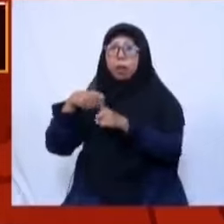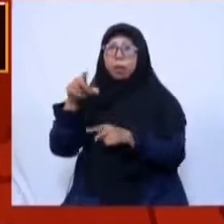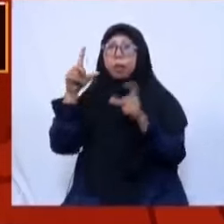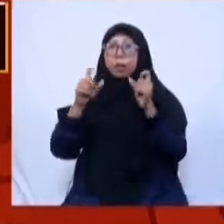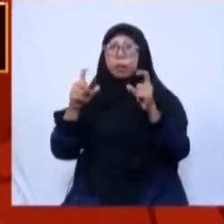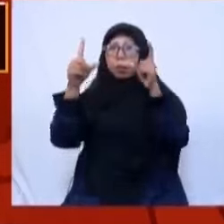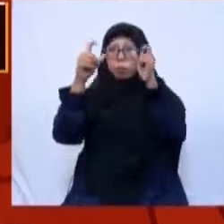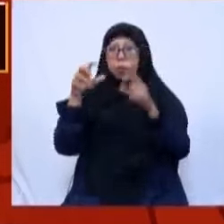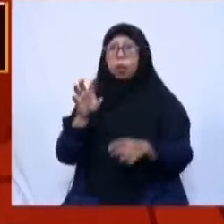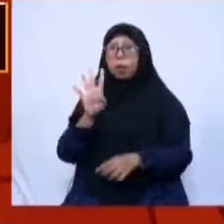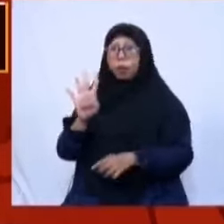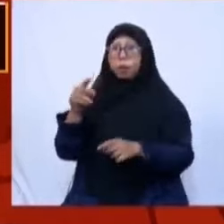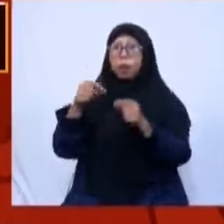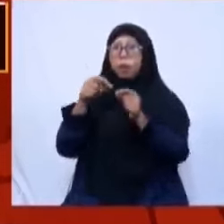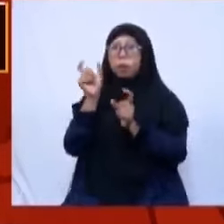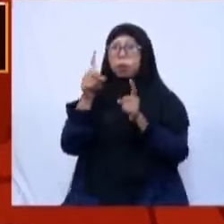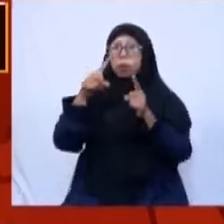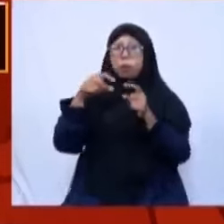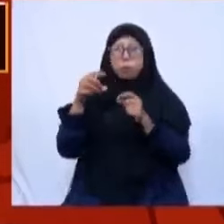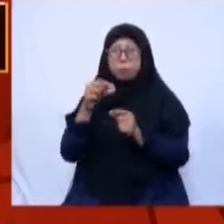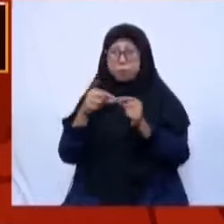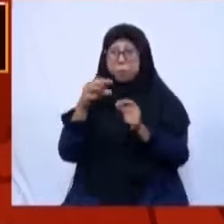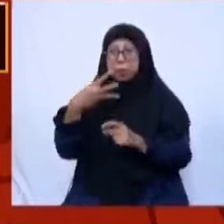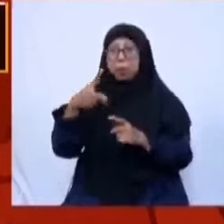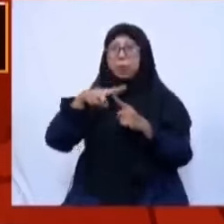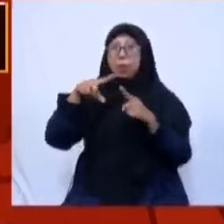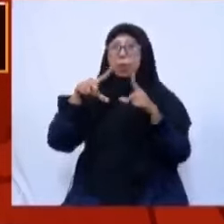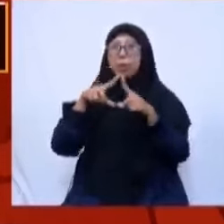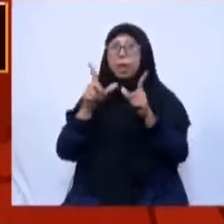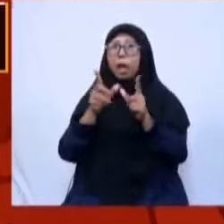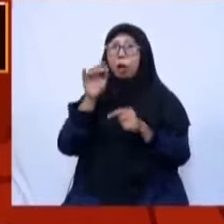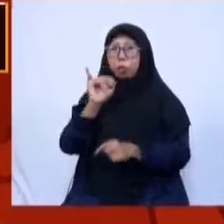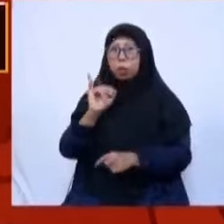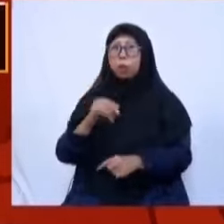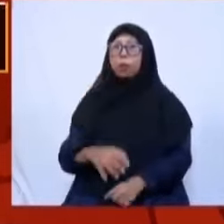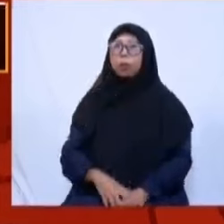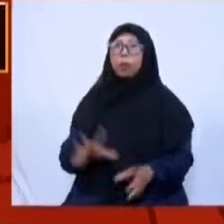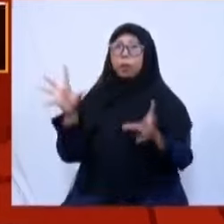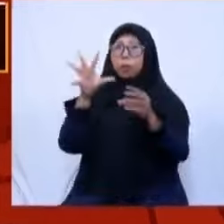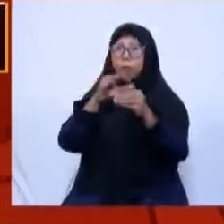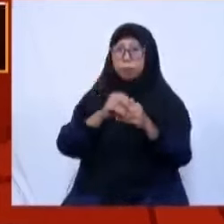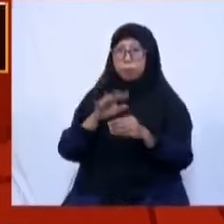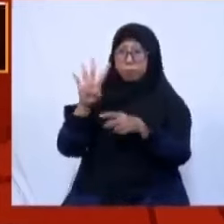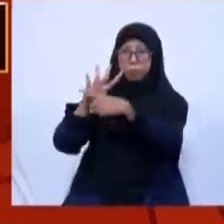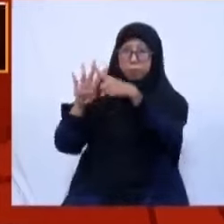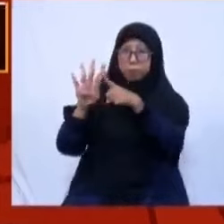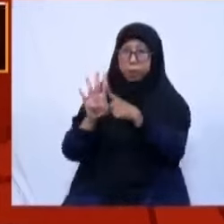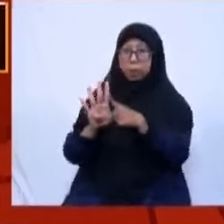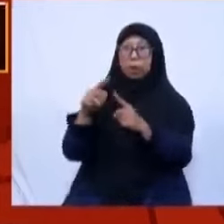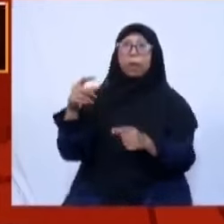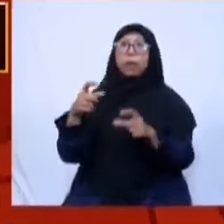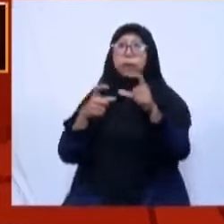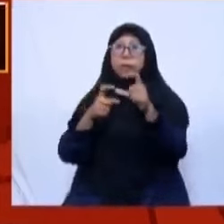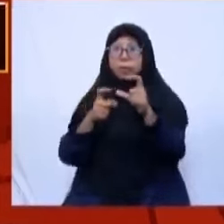kebudayaan Betawi. Kerangka dasar ini akan melahirkan ekosistem yang namanya ekosistem ekonomi. Ekosistem